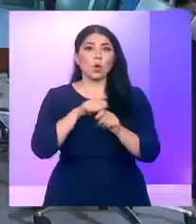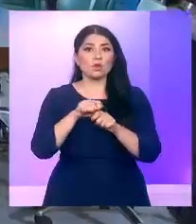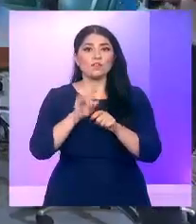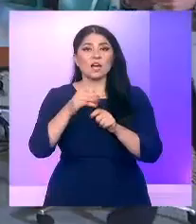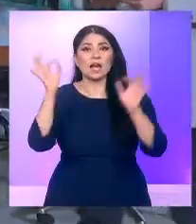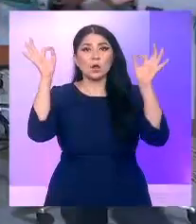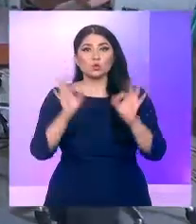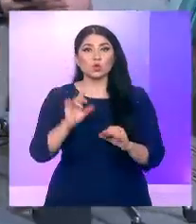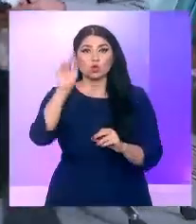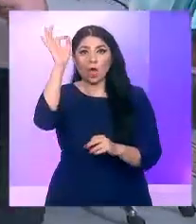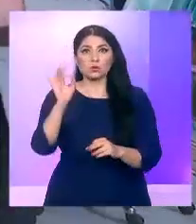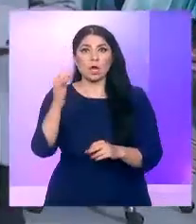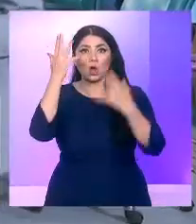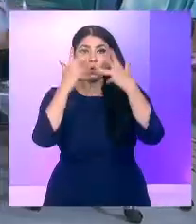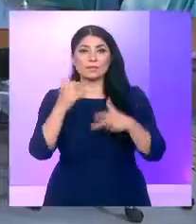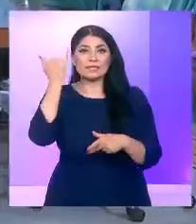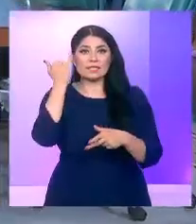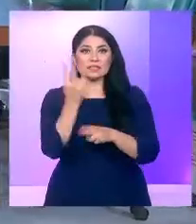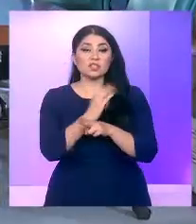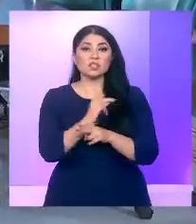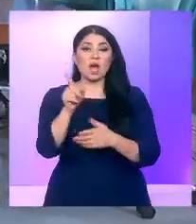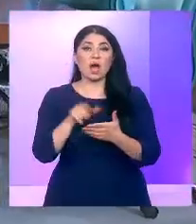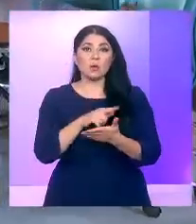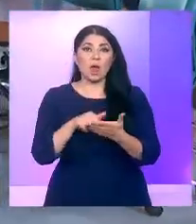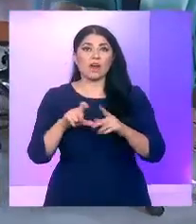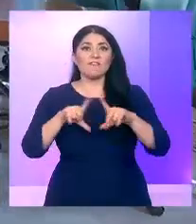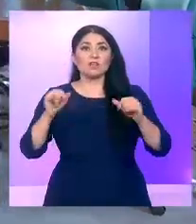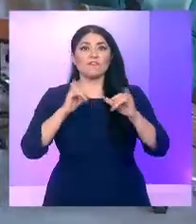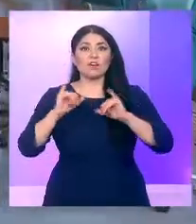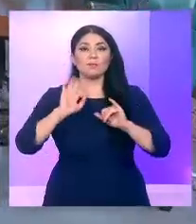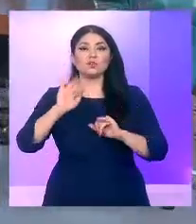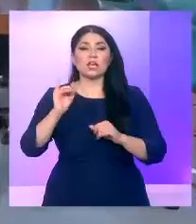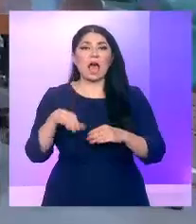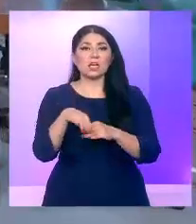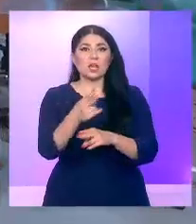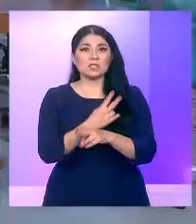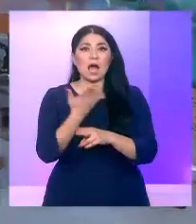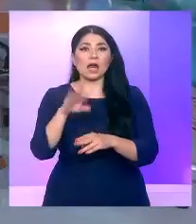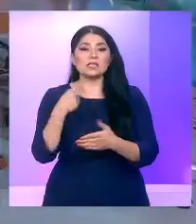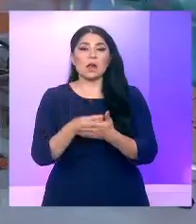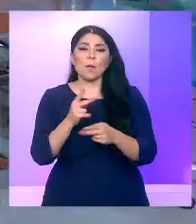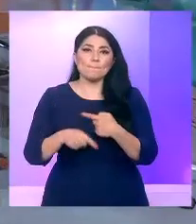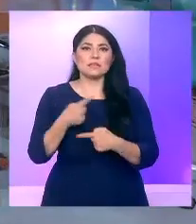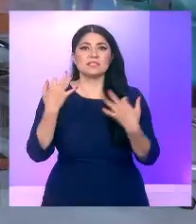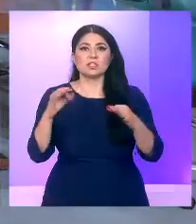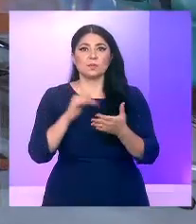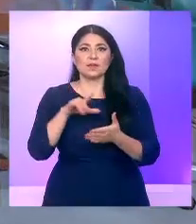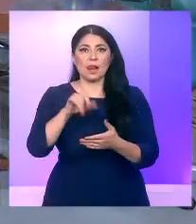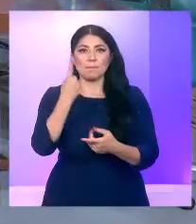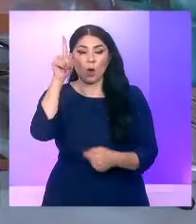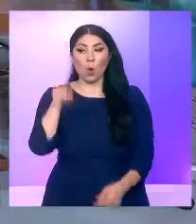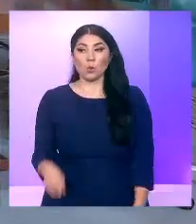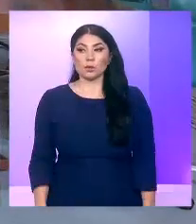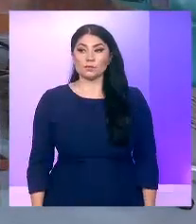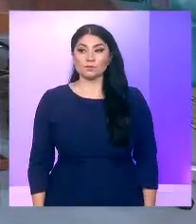de secretari de stat și tăierea voucherelor de vacanță pentru bugetarii care încasează mai mult de 10.000 de lei pe lună. Ne dă